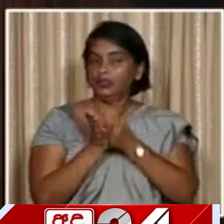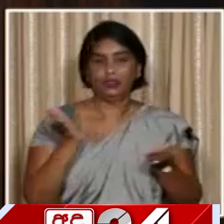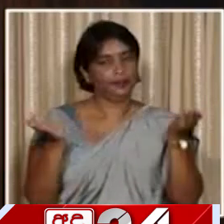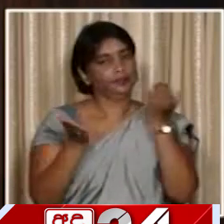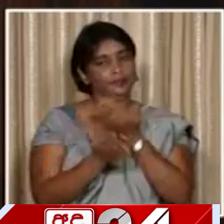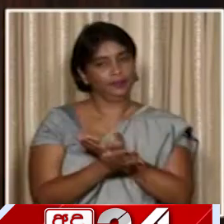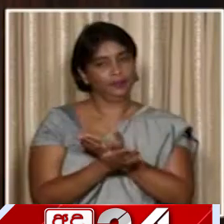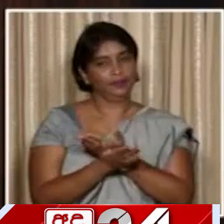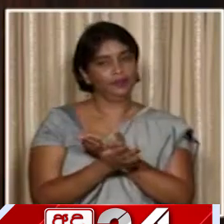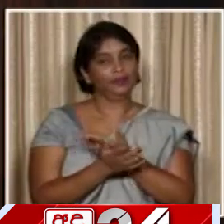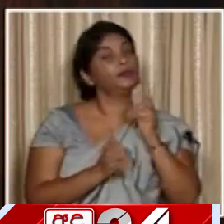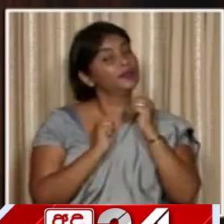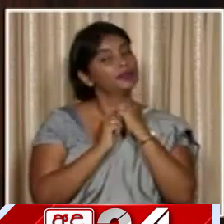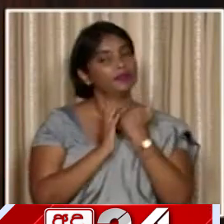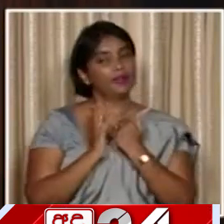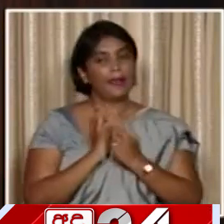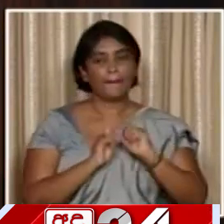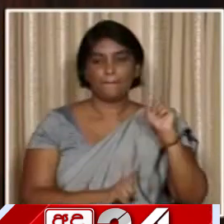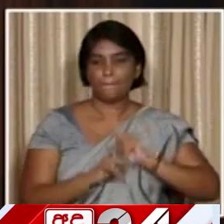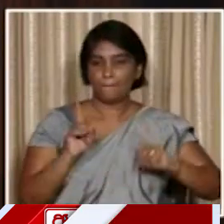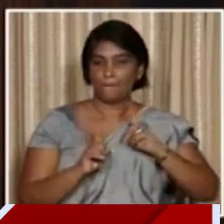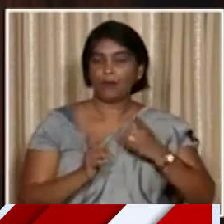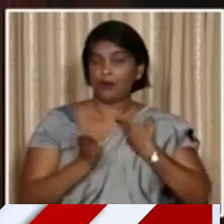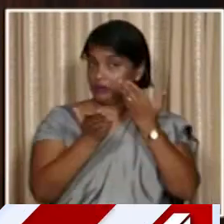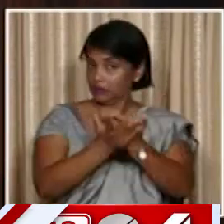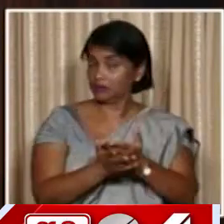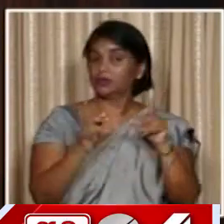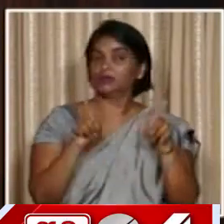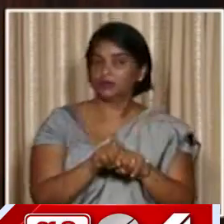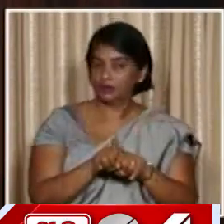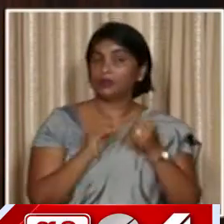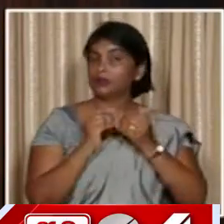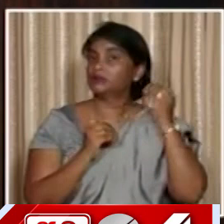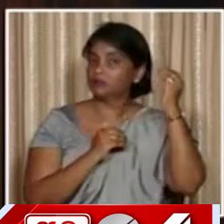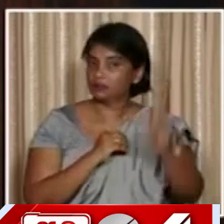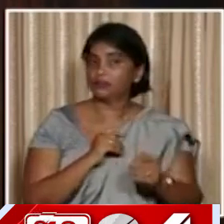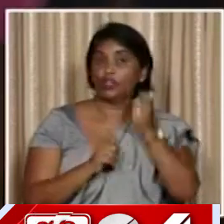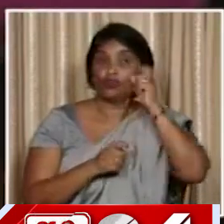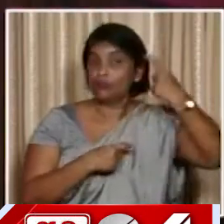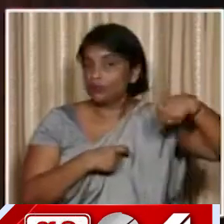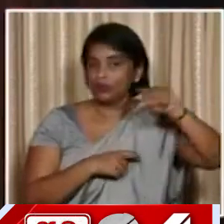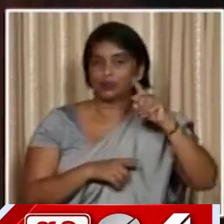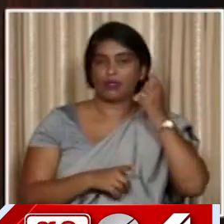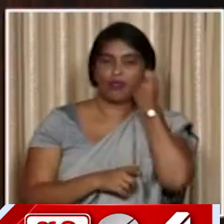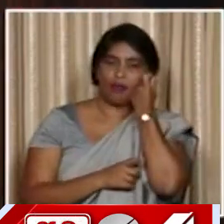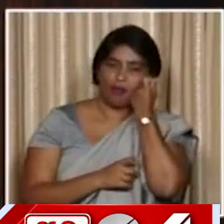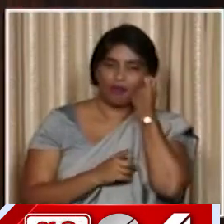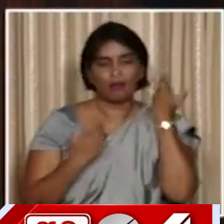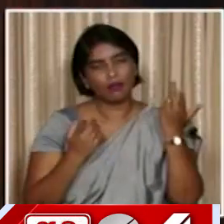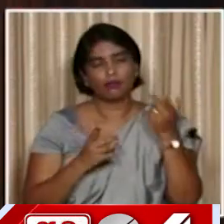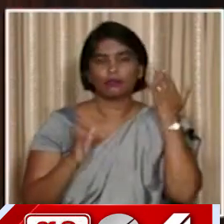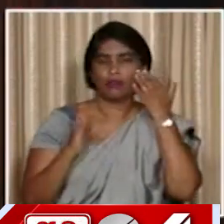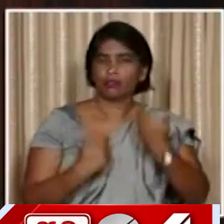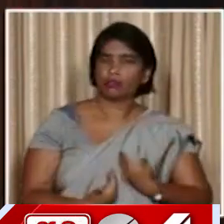ෆ්‍රේම්වර්ක් එක ඒ වැඩපිළිවෙල පාර්ලිමේන්තුවේ සභාගත කරනවා වගේම ඉදිරියේදී මහජන අදහස් සහ ඒ පිළිබඳ ඉන්ට්‍රස්ට් එකක්